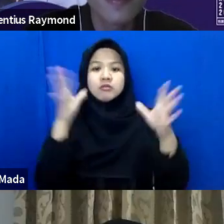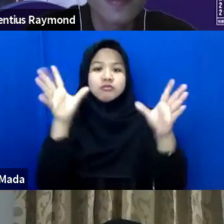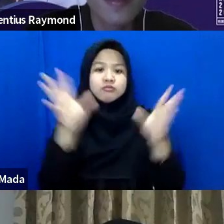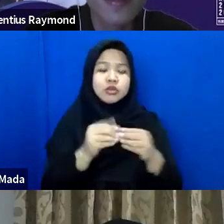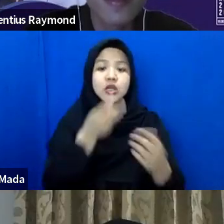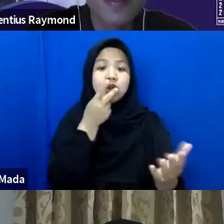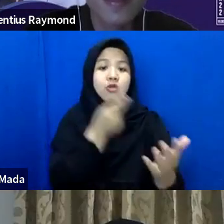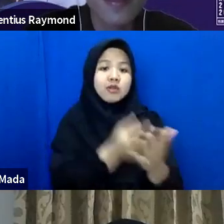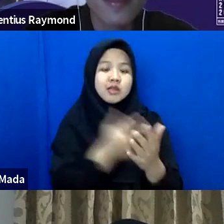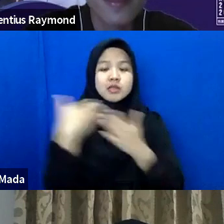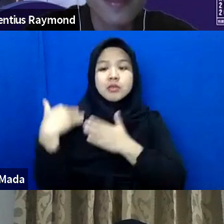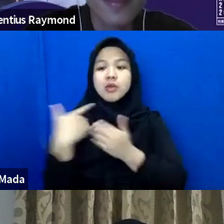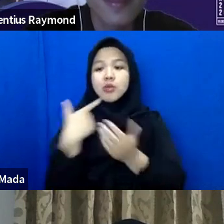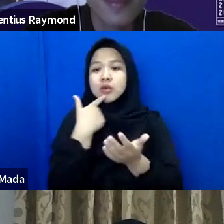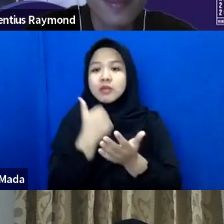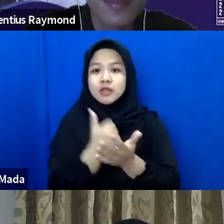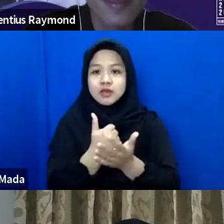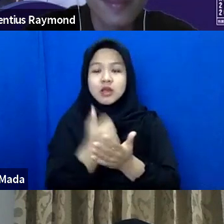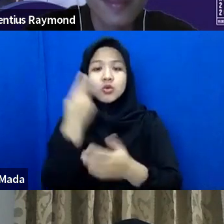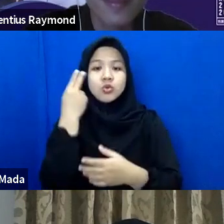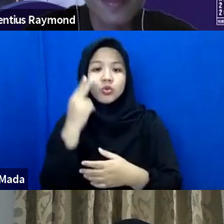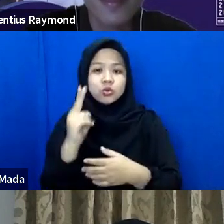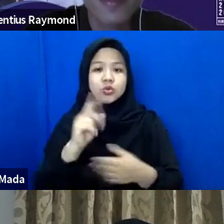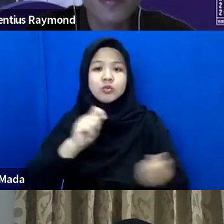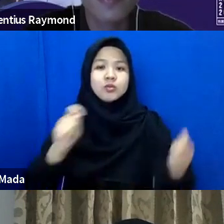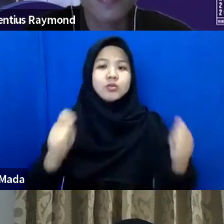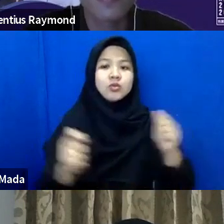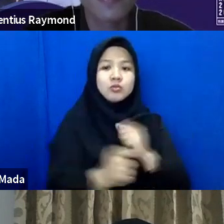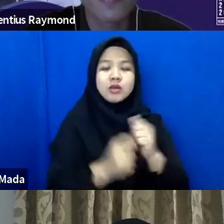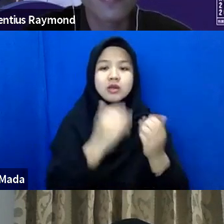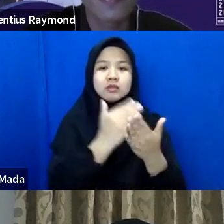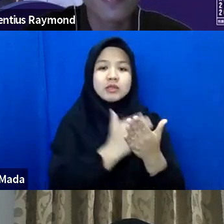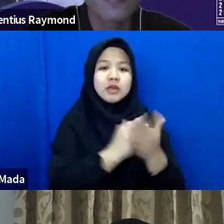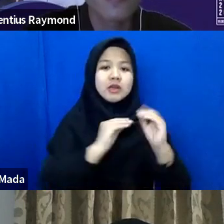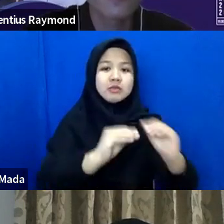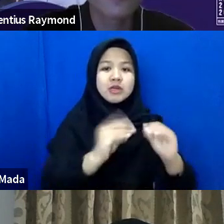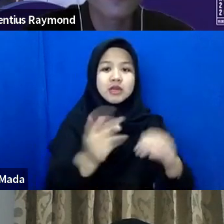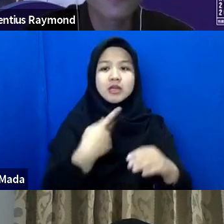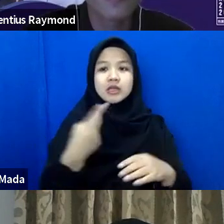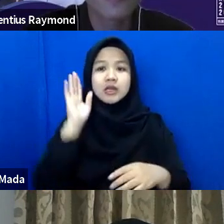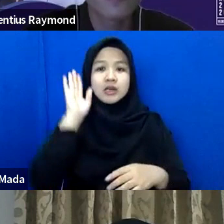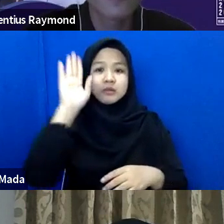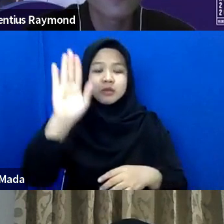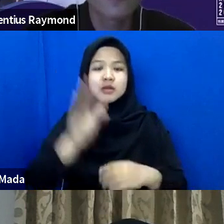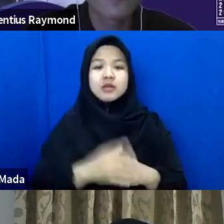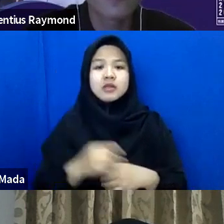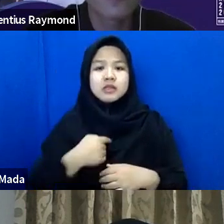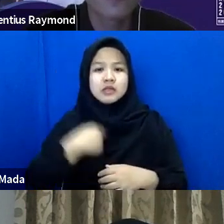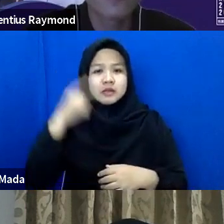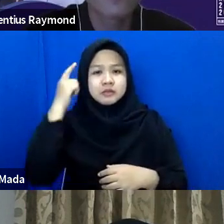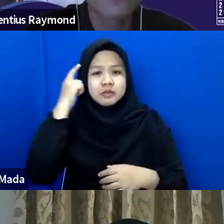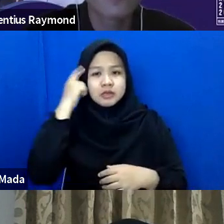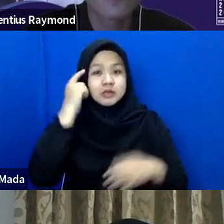kepada stakeholder terkait untuk perubahan kebijakan pendidikan kita kedepan saya pikir